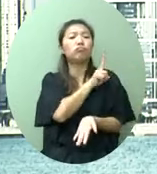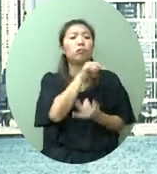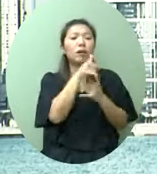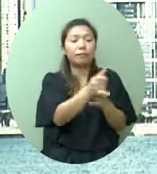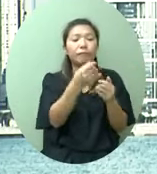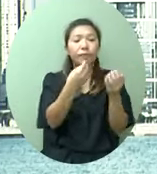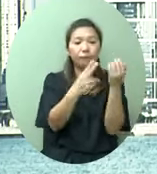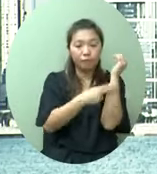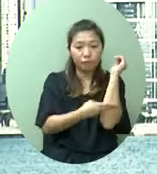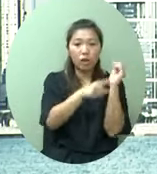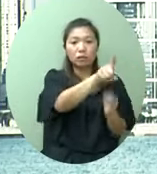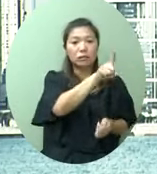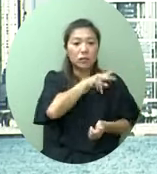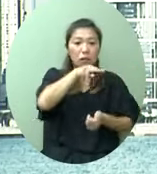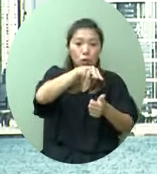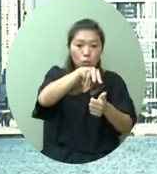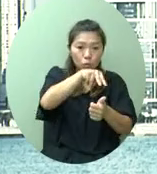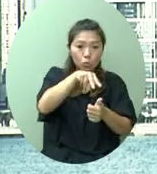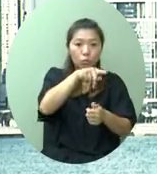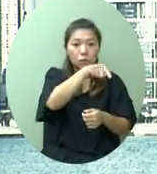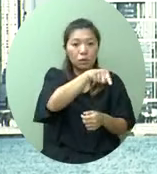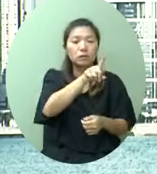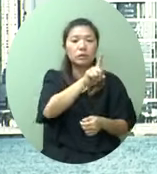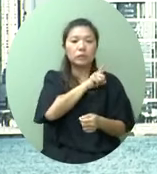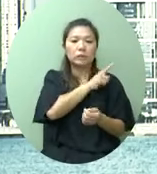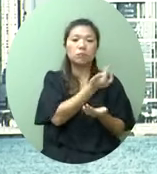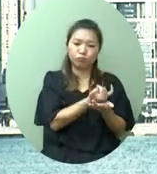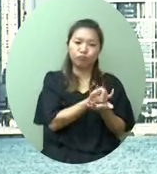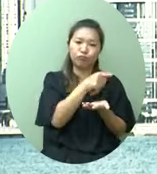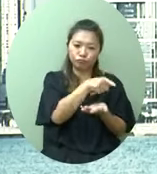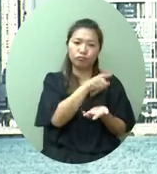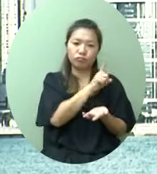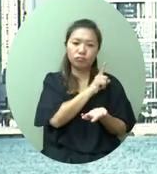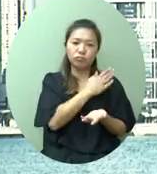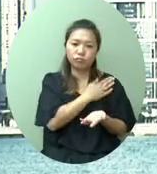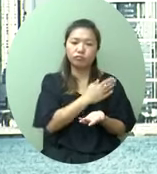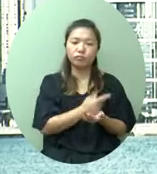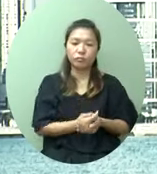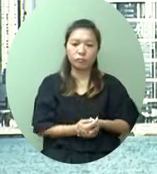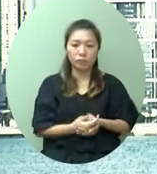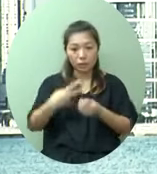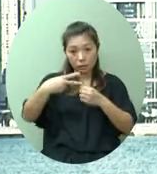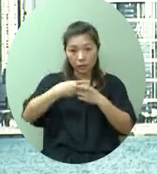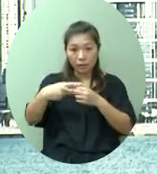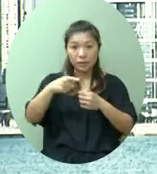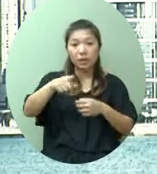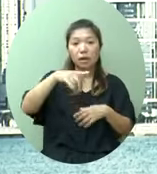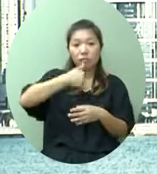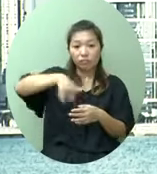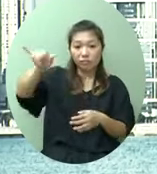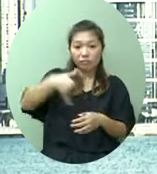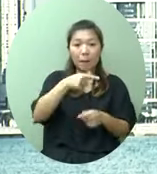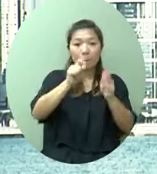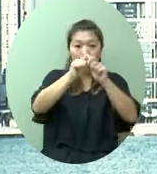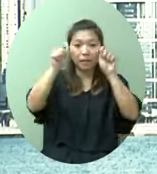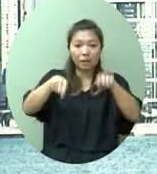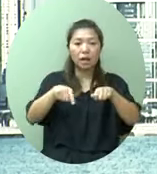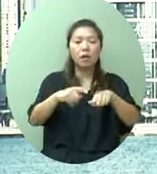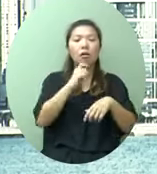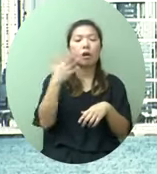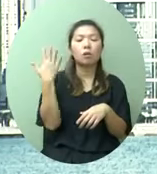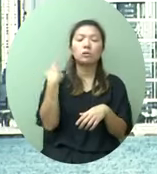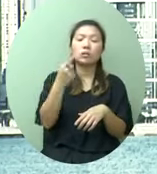佢自己作為管理機構咧要作出呢個嘅判斷嚇。第二，關於通關的問題，我剛才已經詳細回應了我